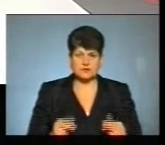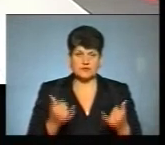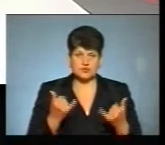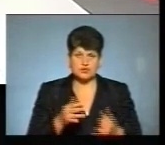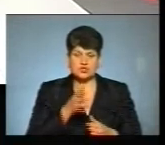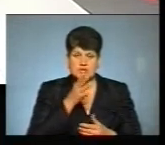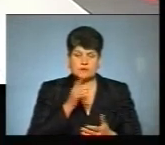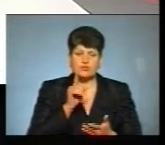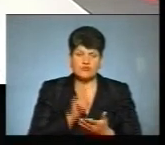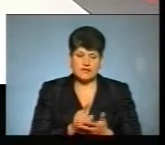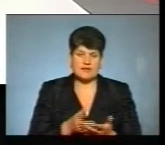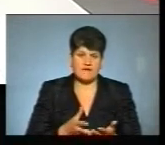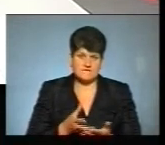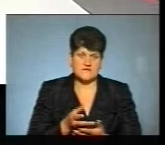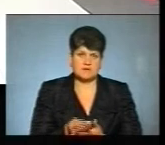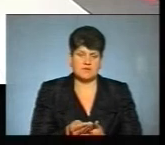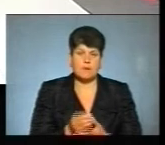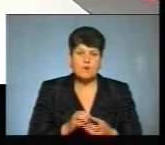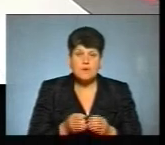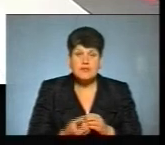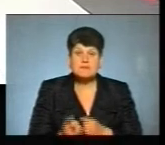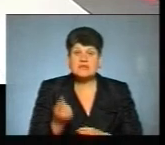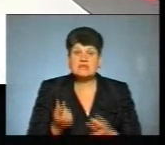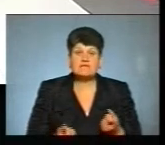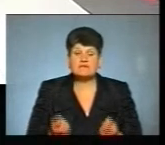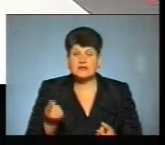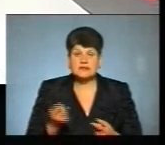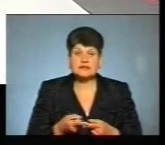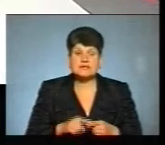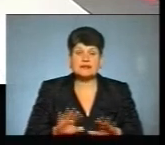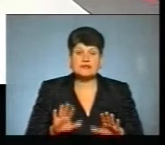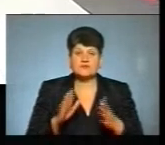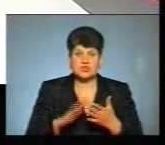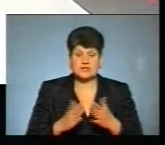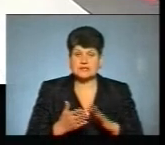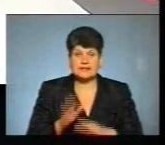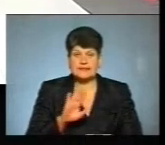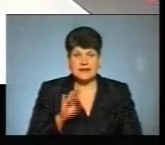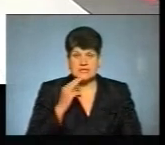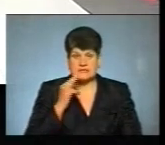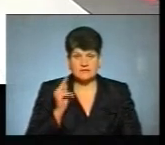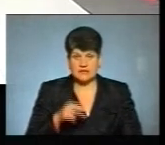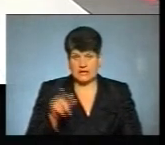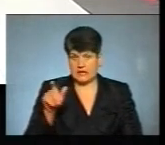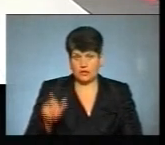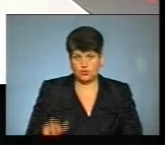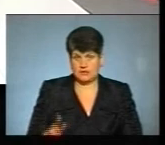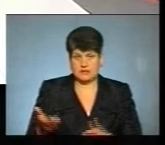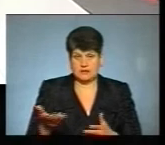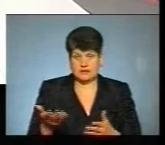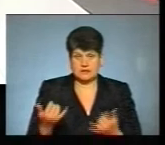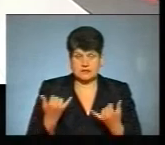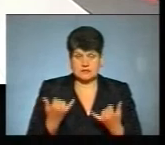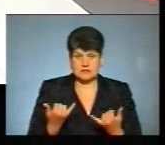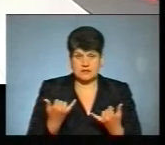має виплачуватися. Тобто проблеми, які виникли, так, надзвичайна ситуація, дійсно не звини людини, яка